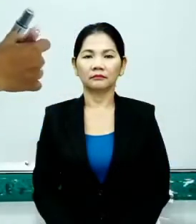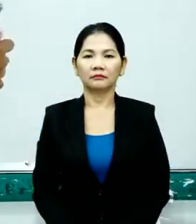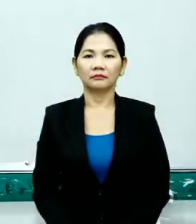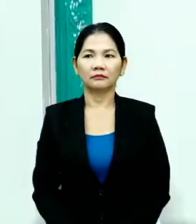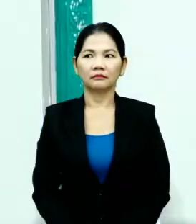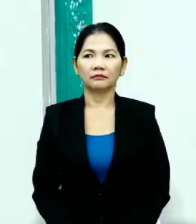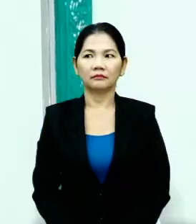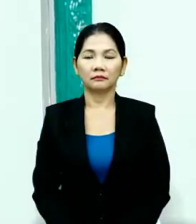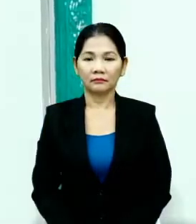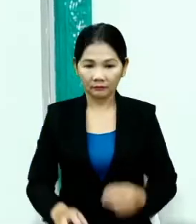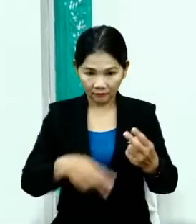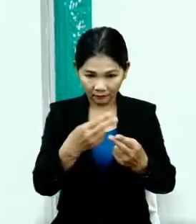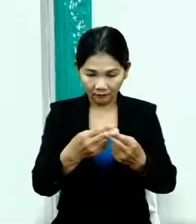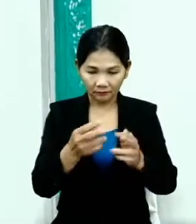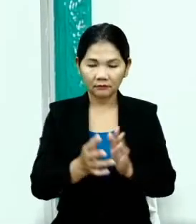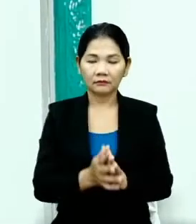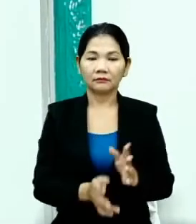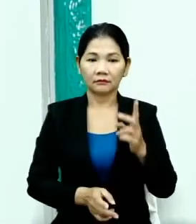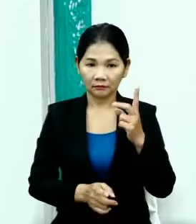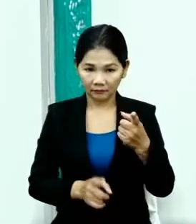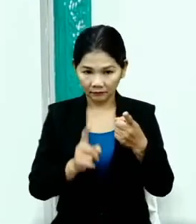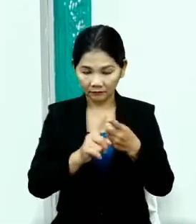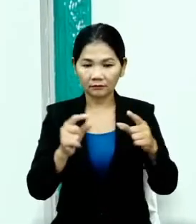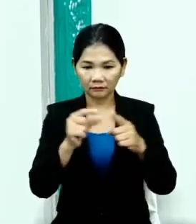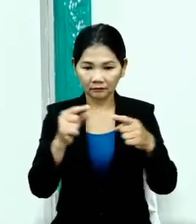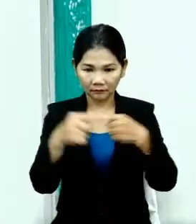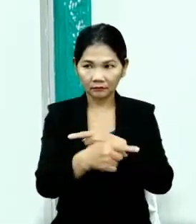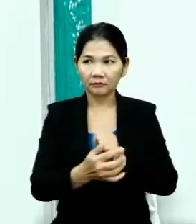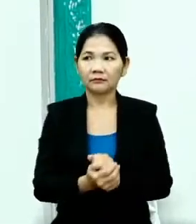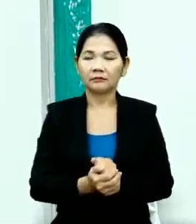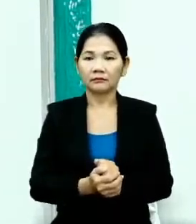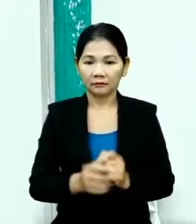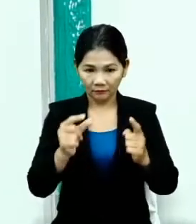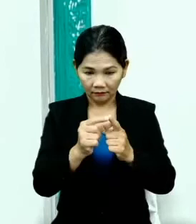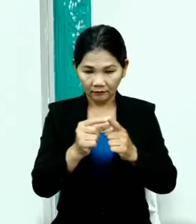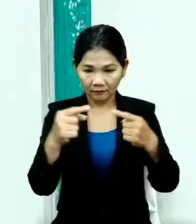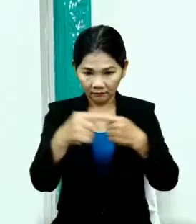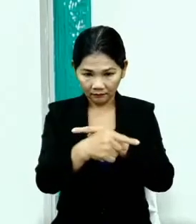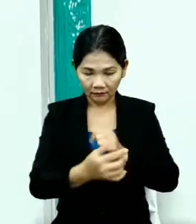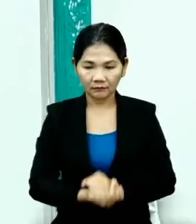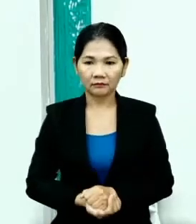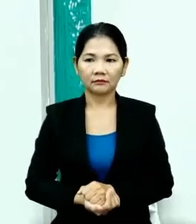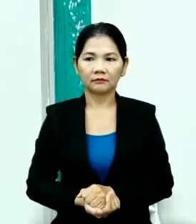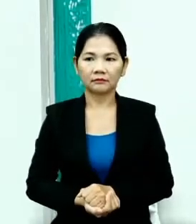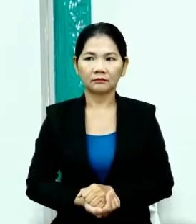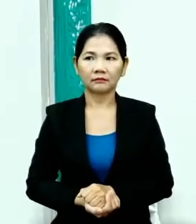Chà, ta chấm lá tim muối. Bạn để sạp. Chà, nó là không sợ sẽ bị thật bạn để sạp.